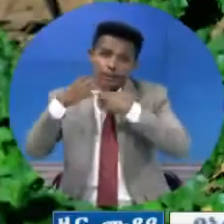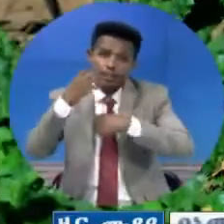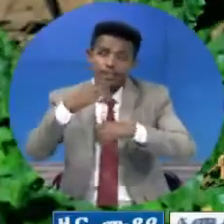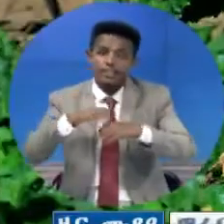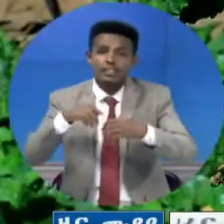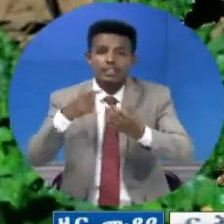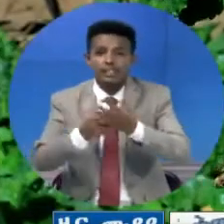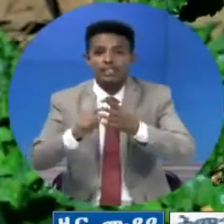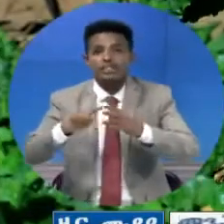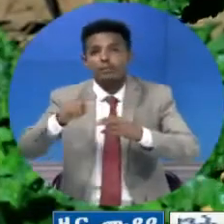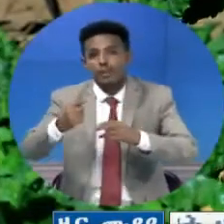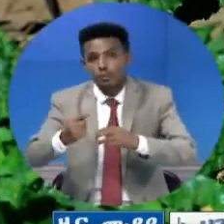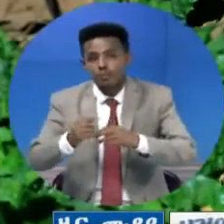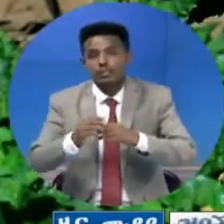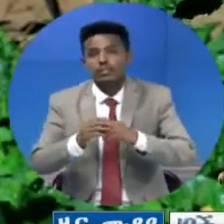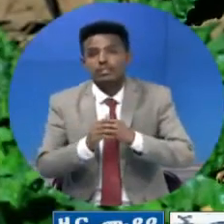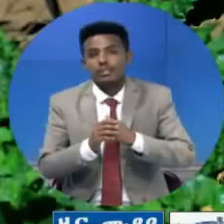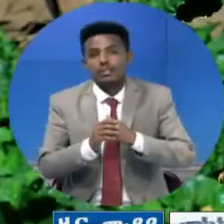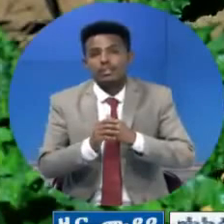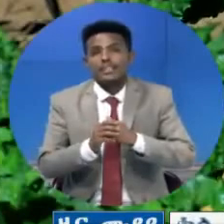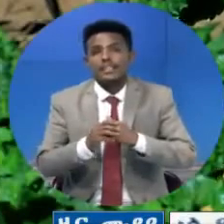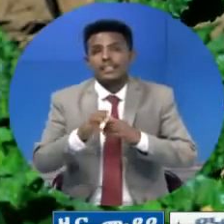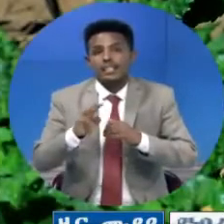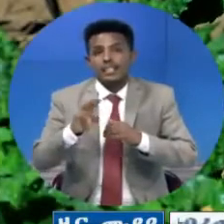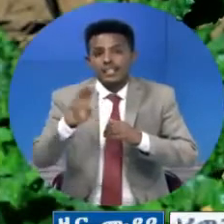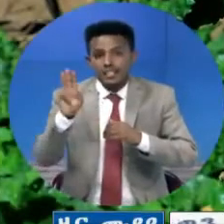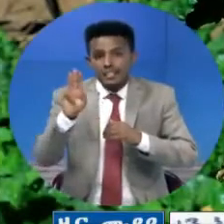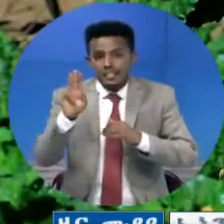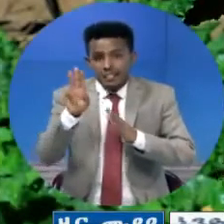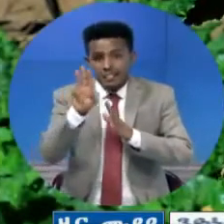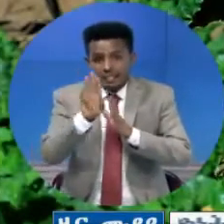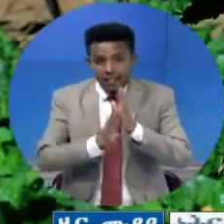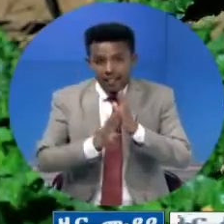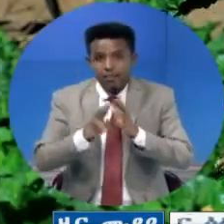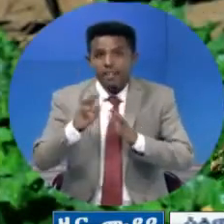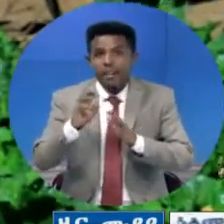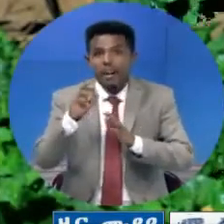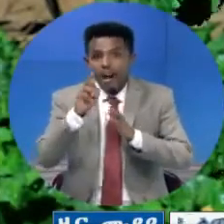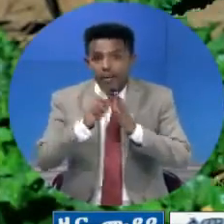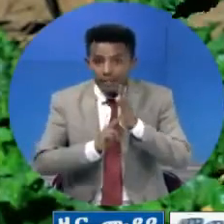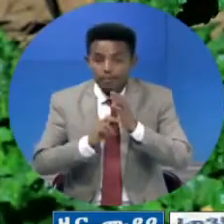የጀመርኩት የተዘራ ሰኔ ማህምሌ መለማለቂያ ላይ ነው።